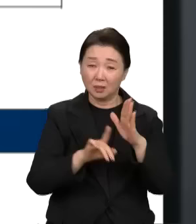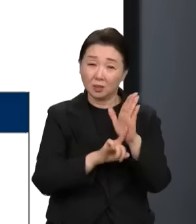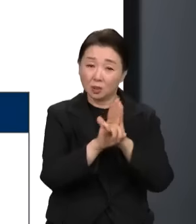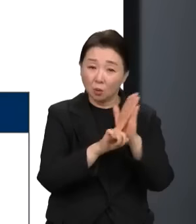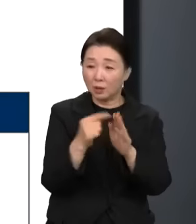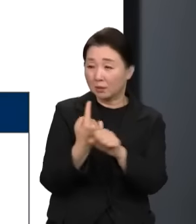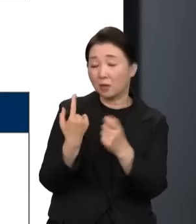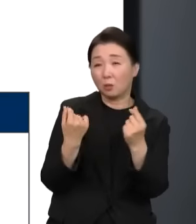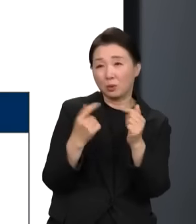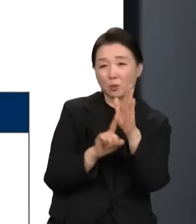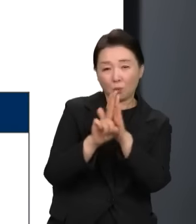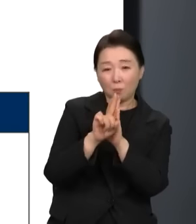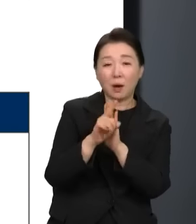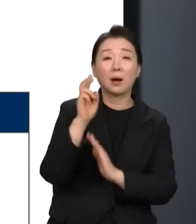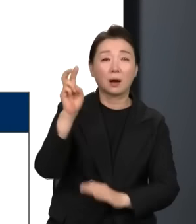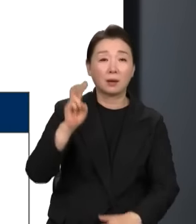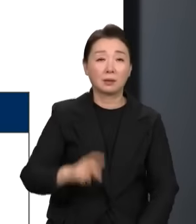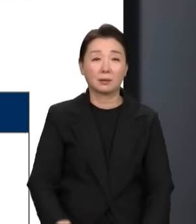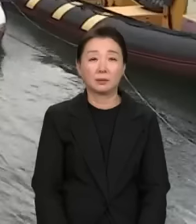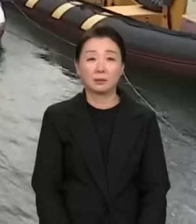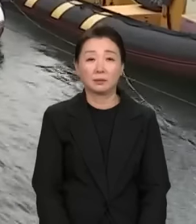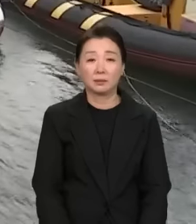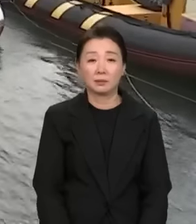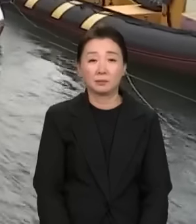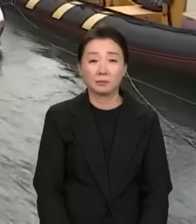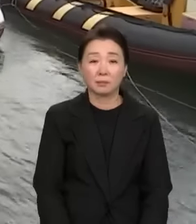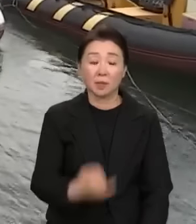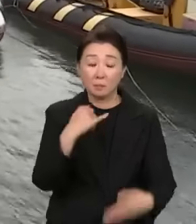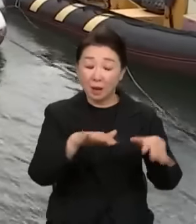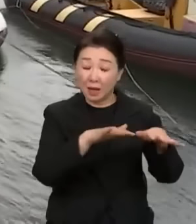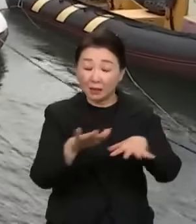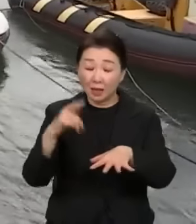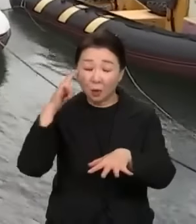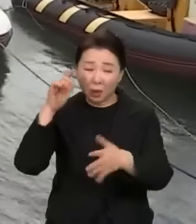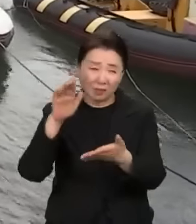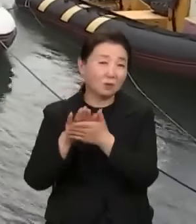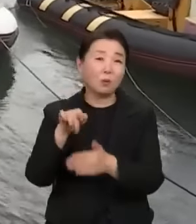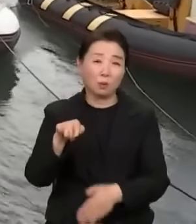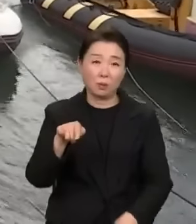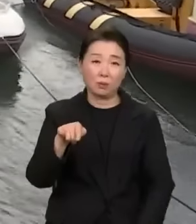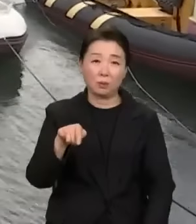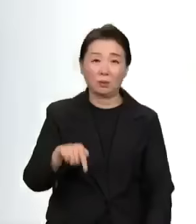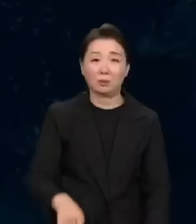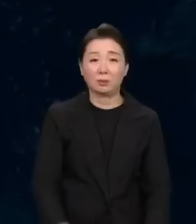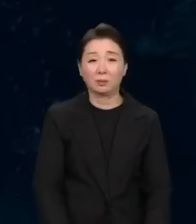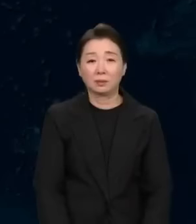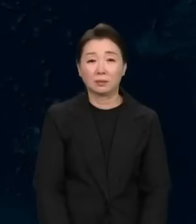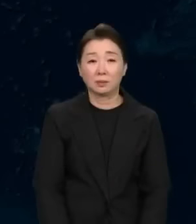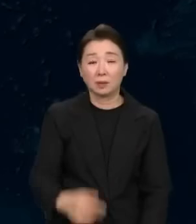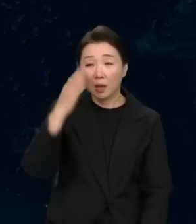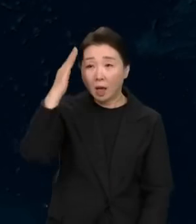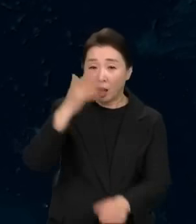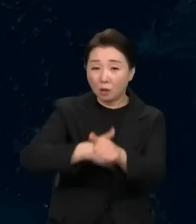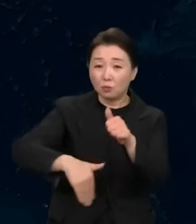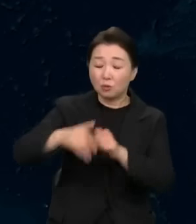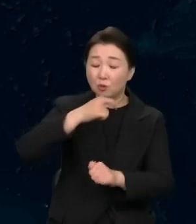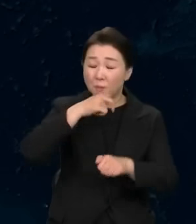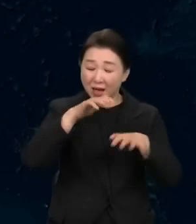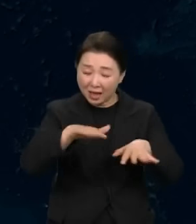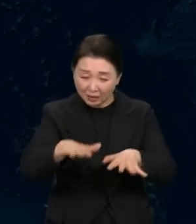비슷하거나 높을 가능성이 크다고 내다봤습니다. 바다가 예상보다 뜨거워졌기 때문입니다. 우리나라 주변 해수면